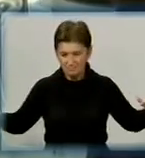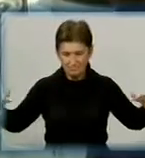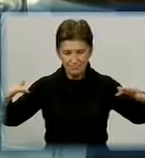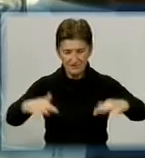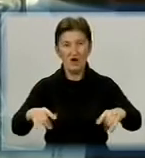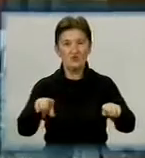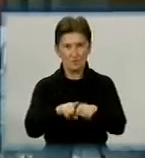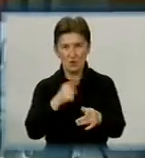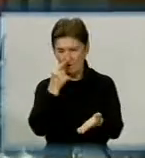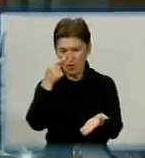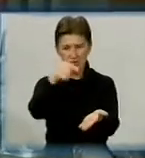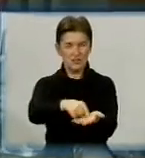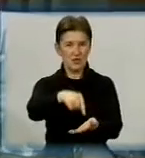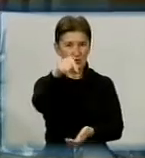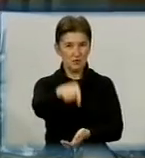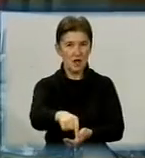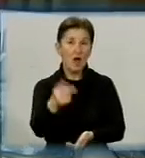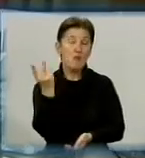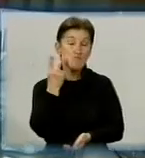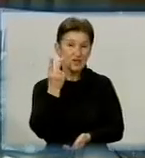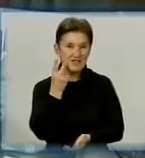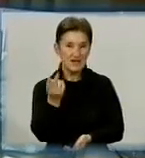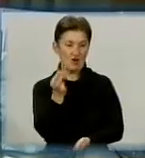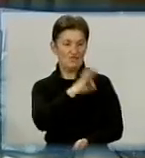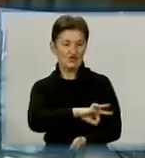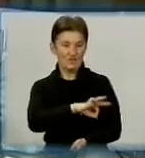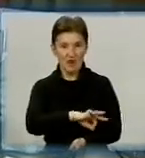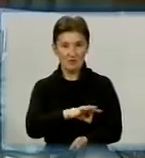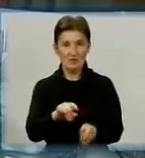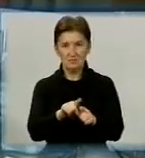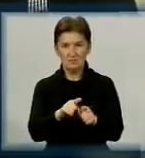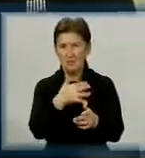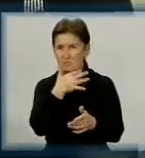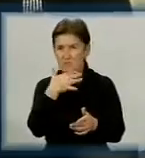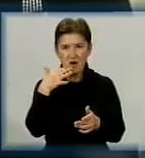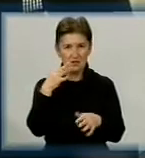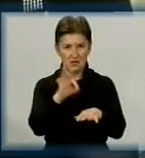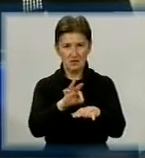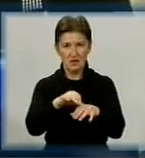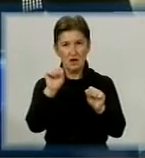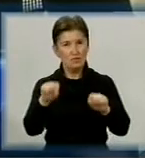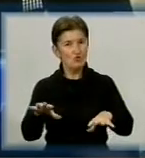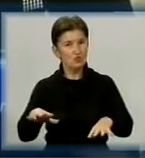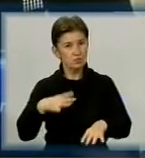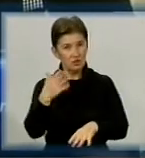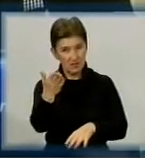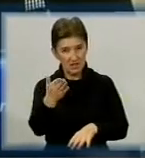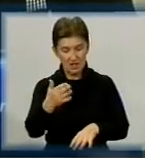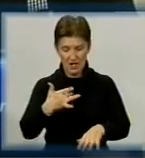усе одно потрапляють у криниці. Постійне вживання такої води загрожує багатьма хворобами. Можуть бути кишкові захворювання.